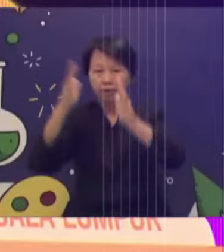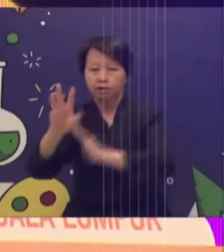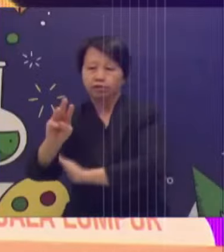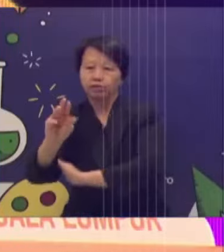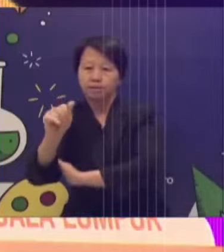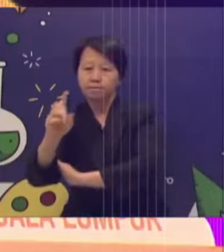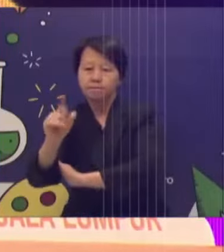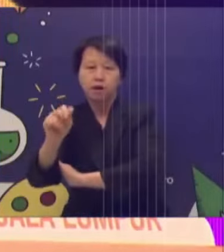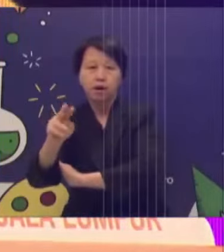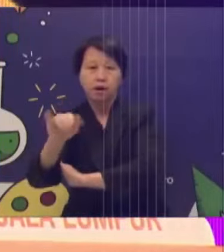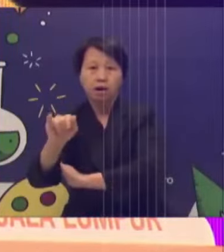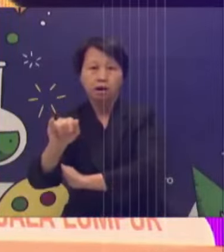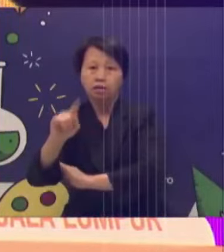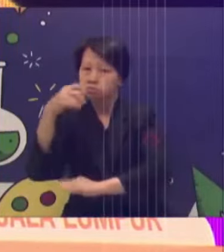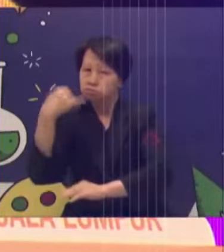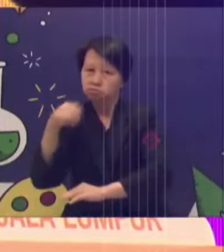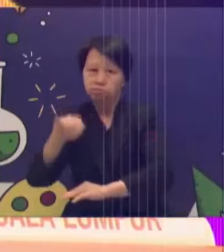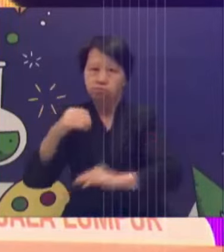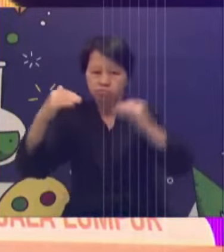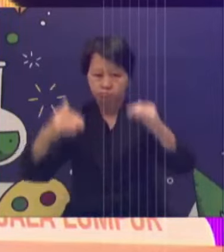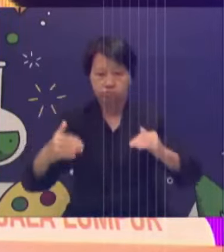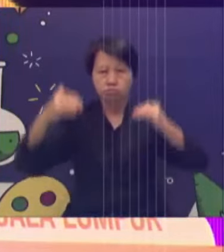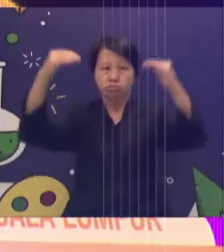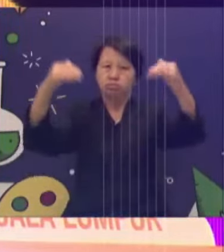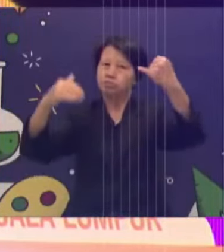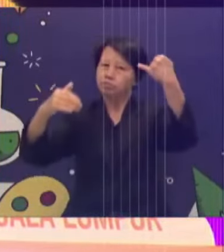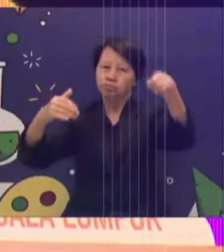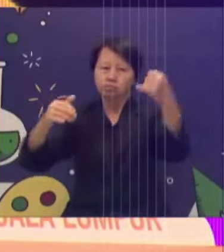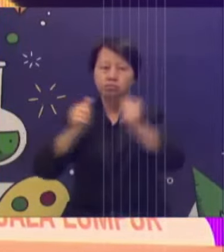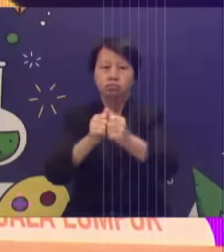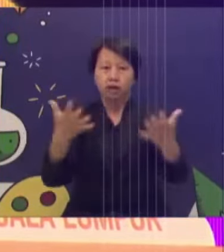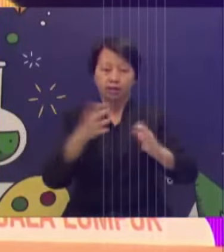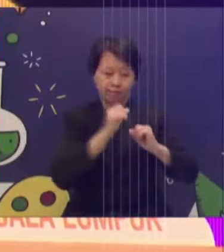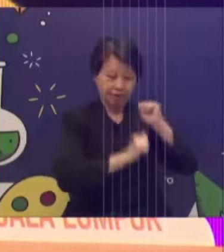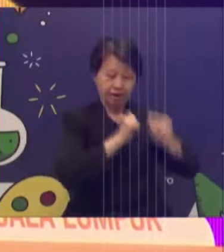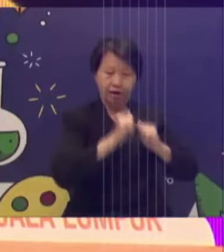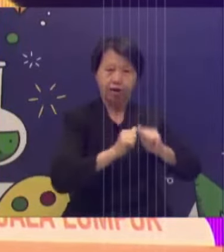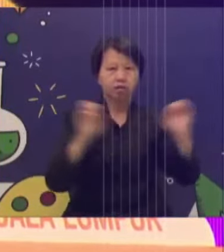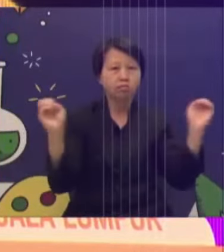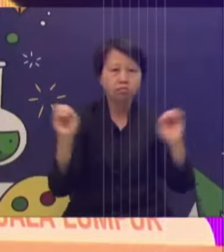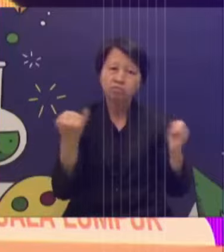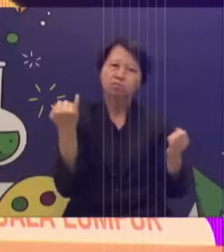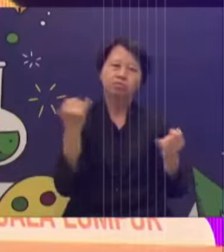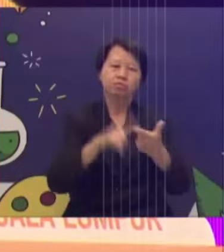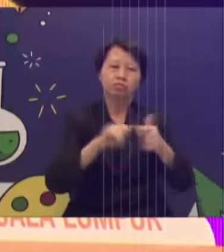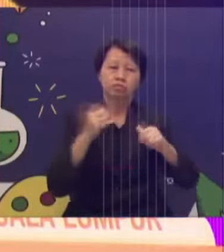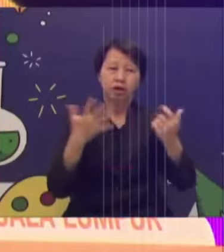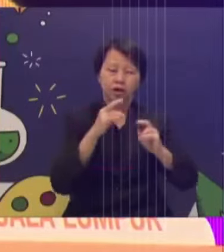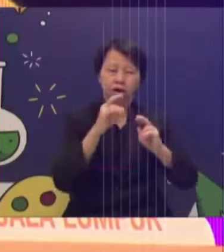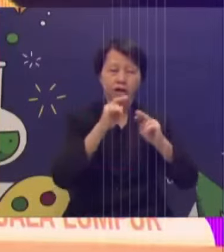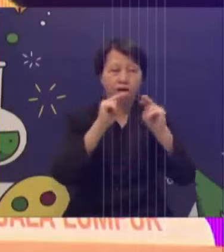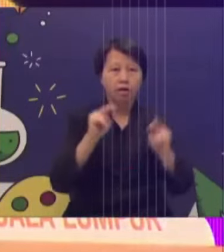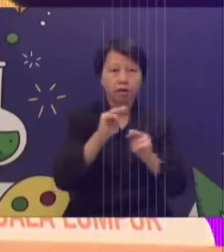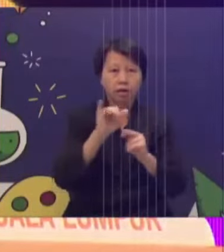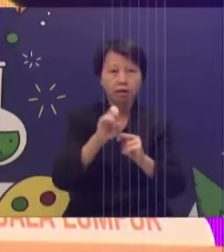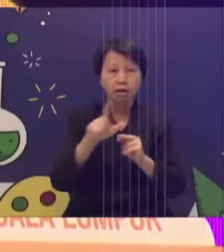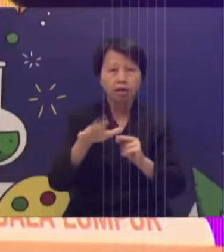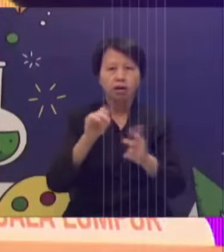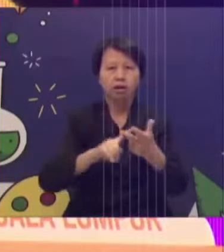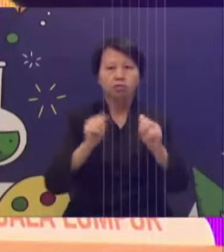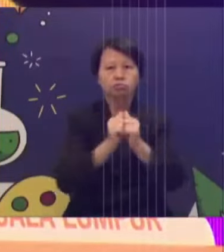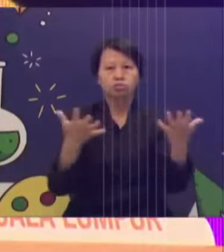tidak mungkin terangkat tanpa akhlak, tanpa nilai dan tanpa